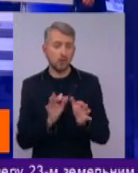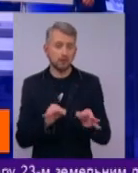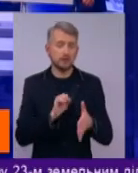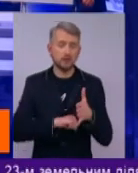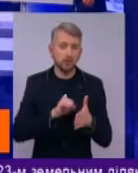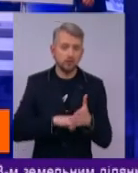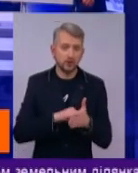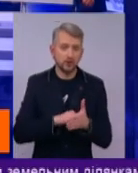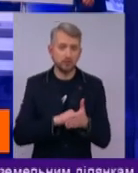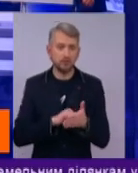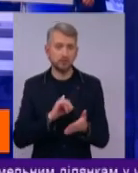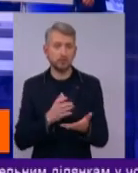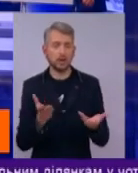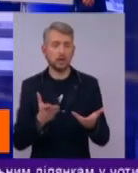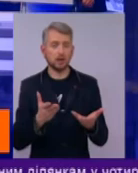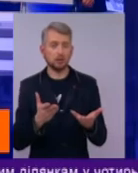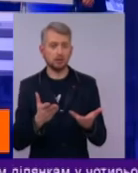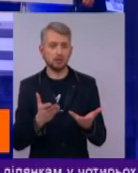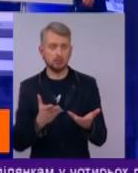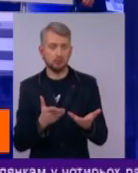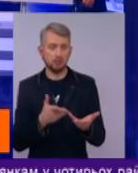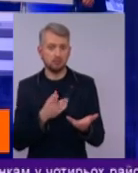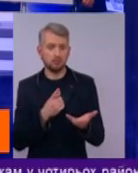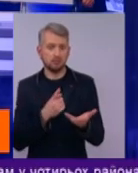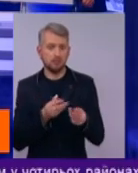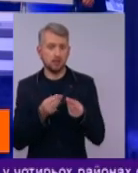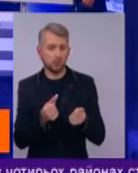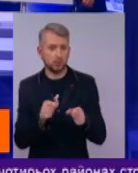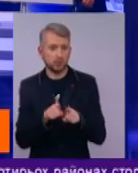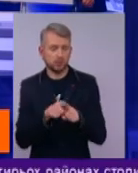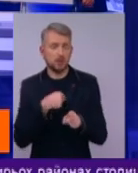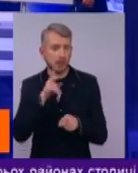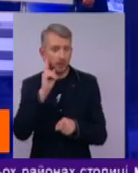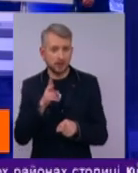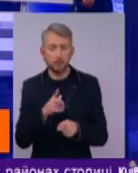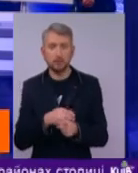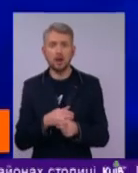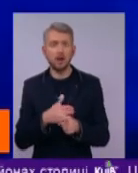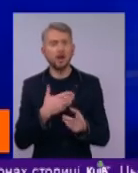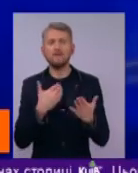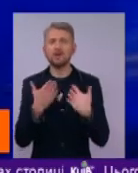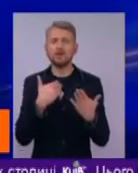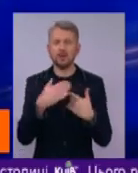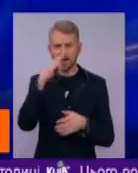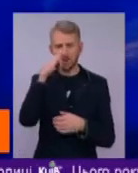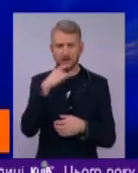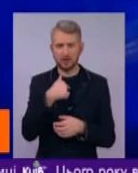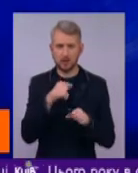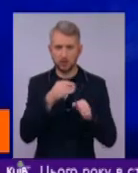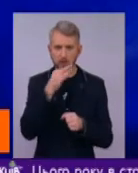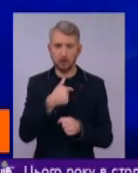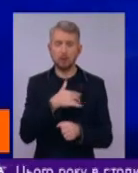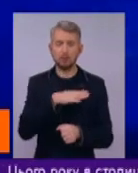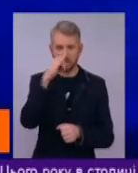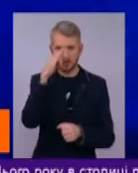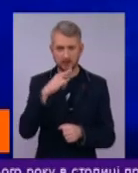причини, які диктують таку манеру, я не знаю. В отношении Казахстана я могу вам сказать, что я был в